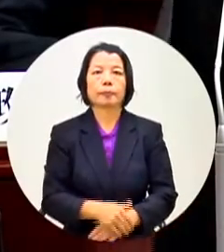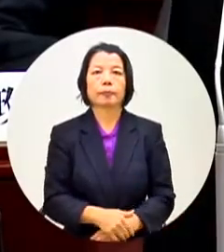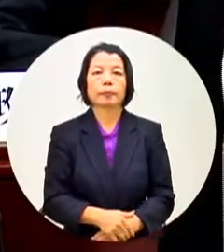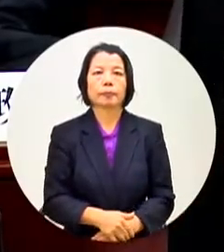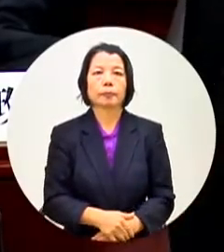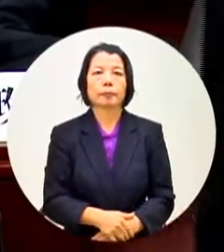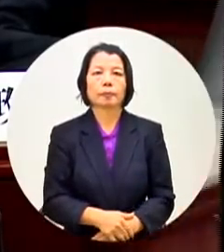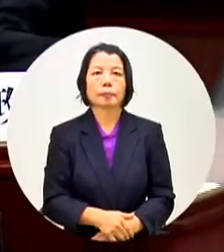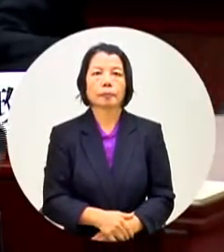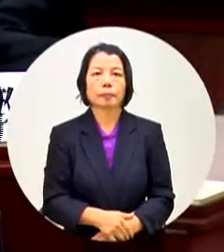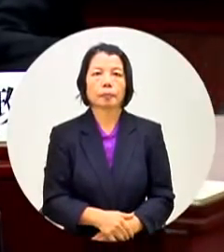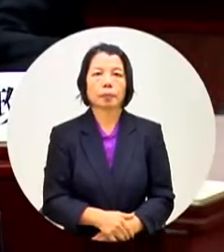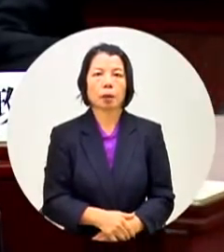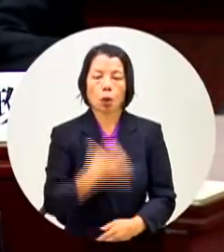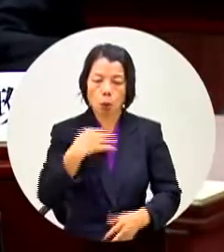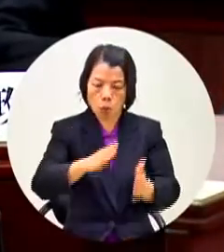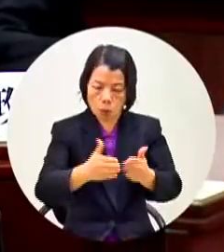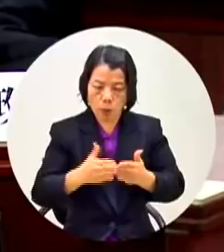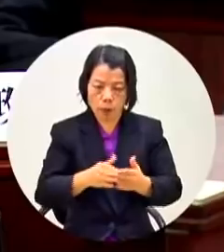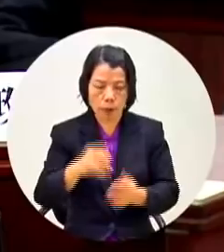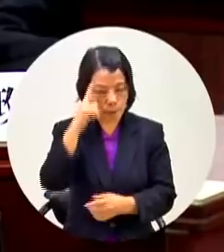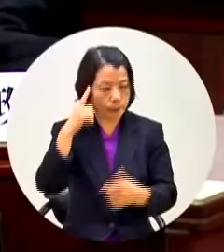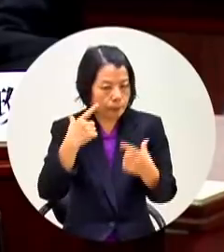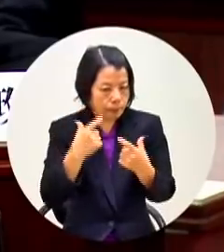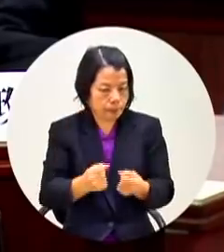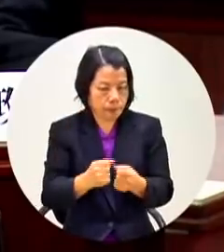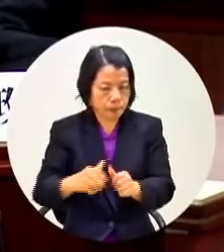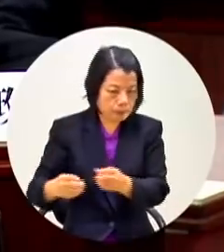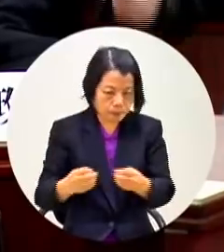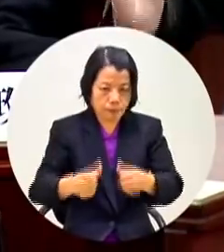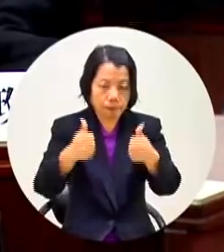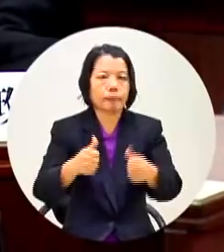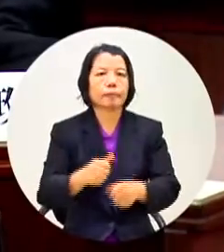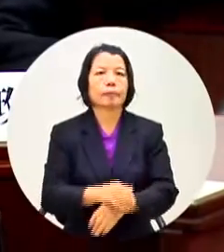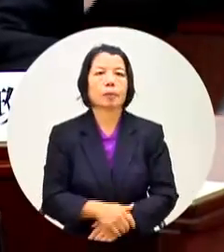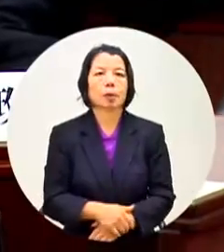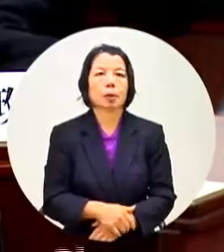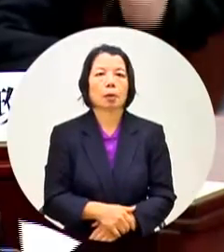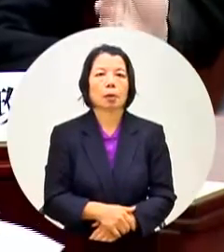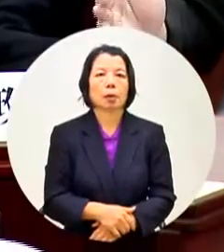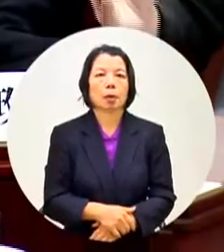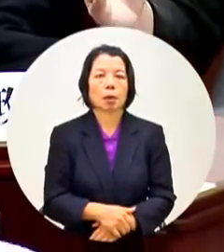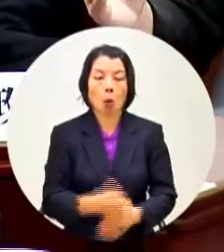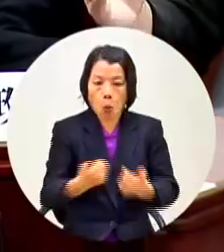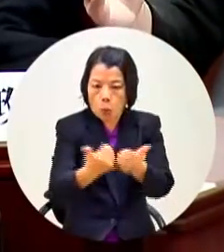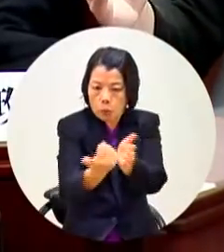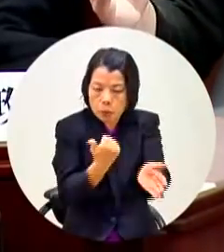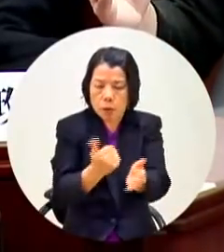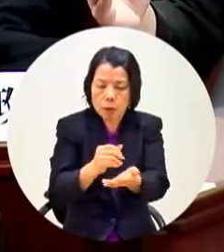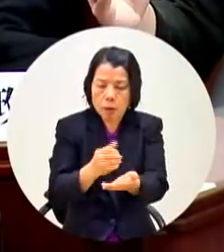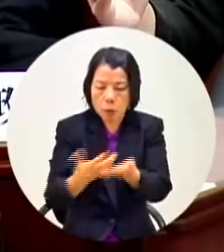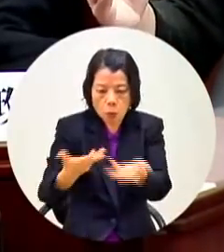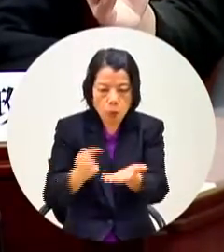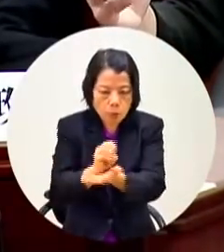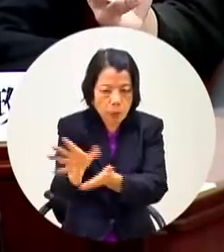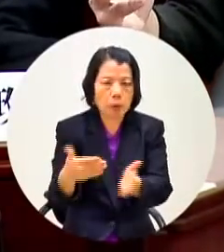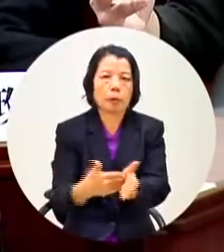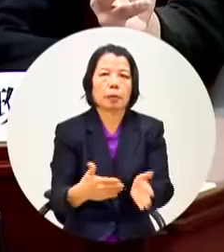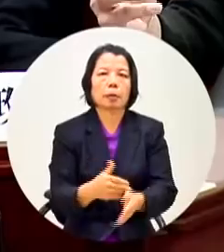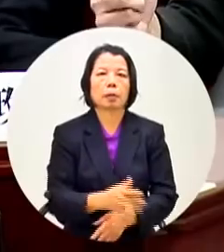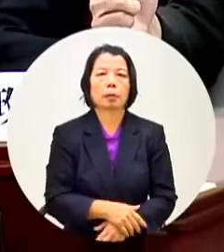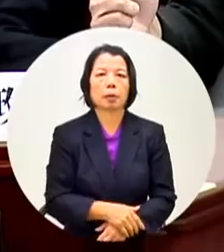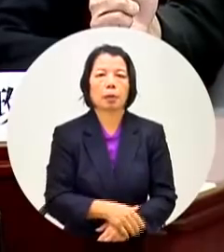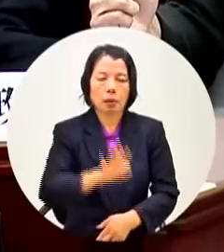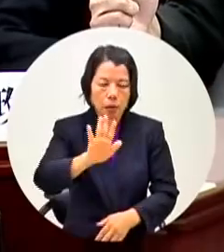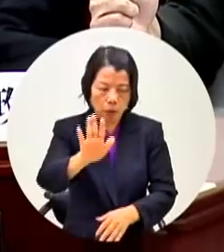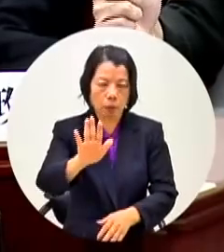除了这个会前会之前有吗？ 会前周运会，我们当然我们会透过相关的报告。 有或没有？那几次？ 有有有，这个，但是我没